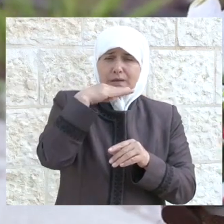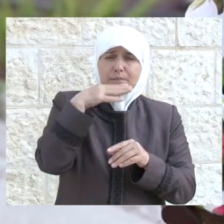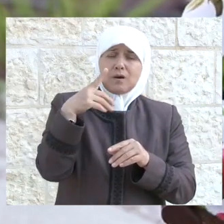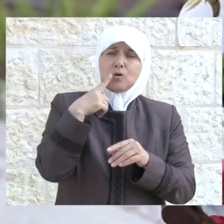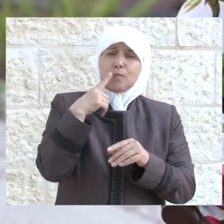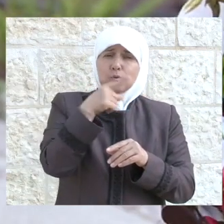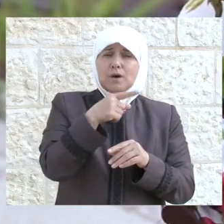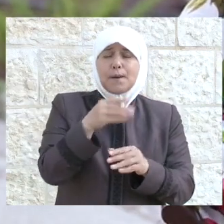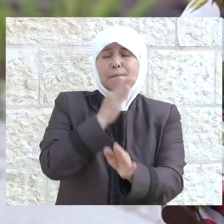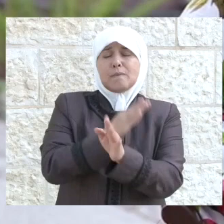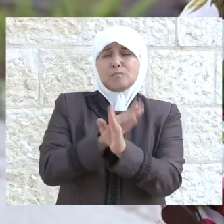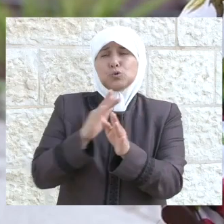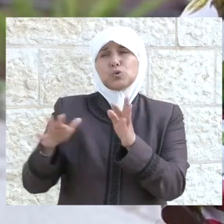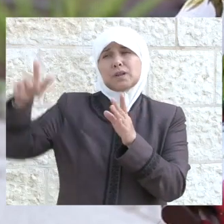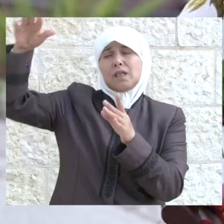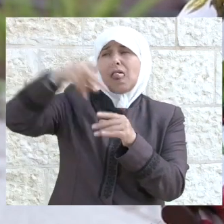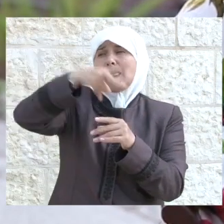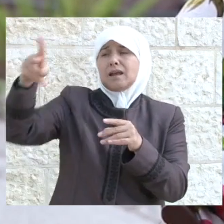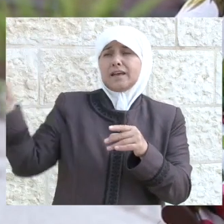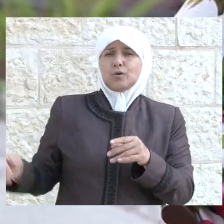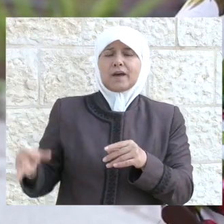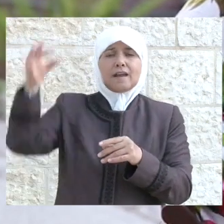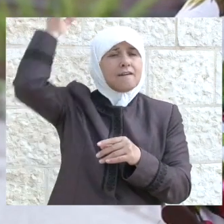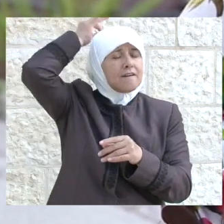كبرت معي فكرة اني انا لازم اطلع جبل،